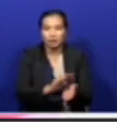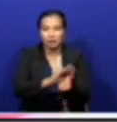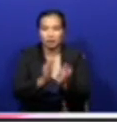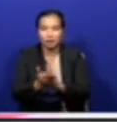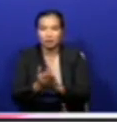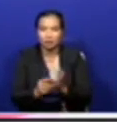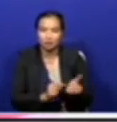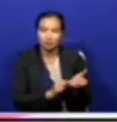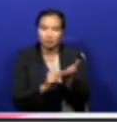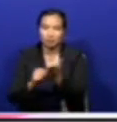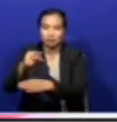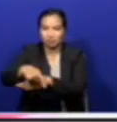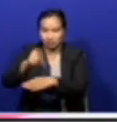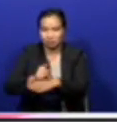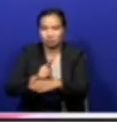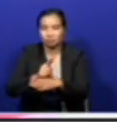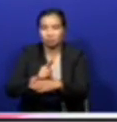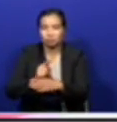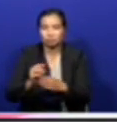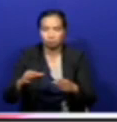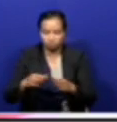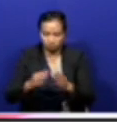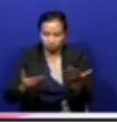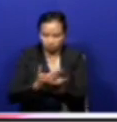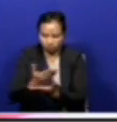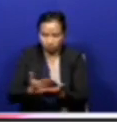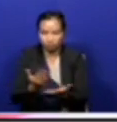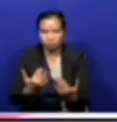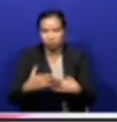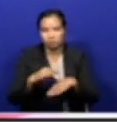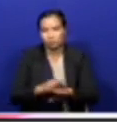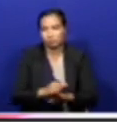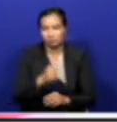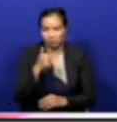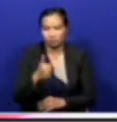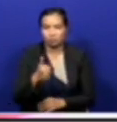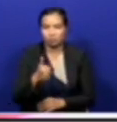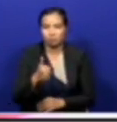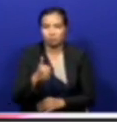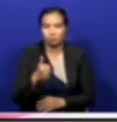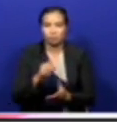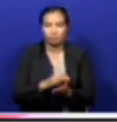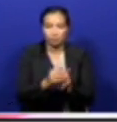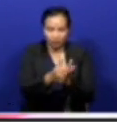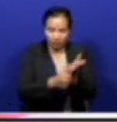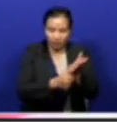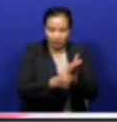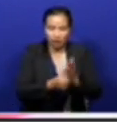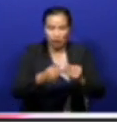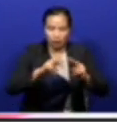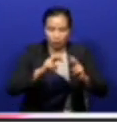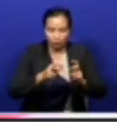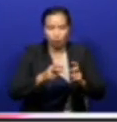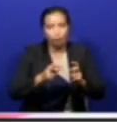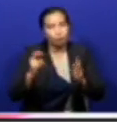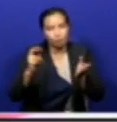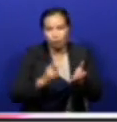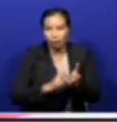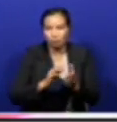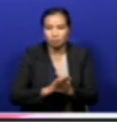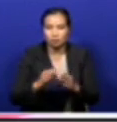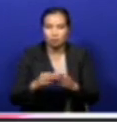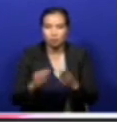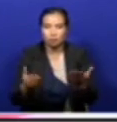อท่านประธานรัฐสภาเข้าสู่การพิจารณาร่วมได้เลยเมื่อเราแก้ไขข้อบังคับตัวนั้นรองรับปุ๊บเนี่ยมันก็สามารถพิจ